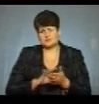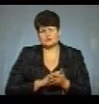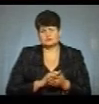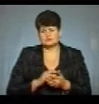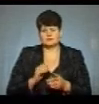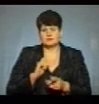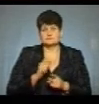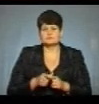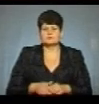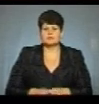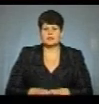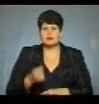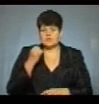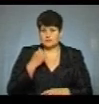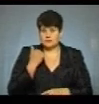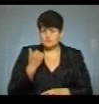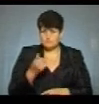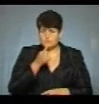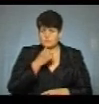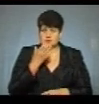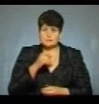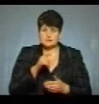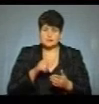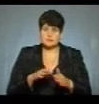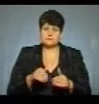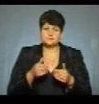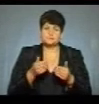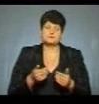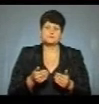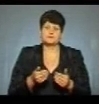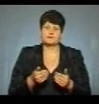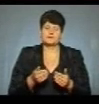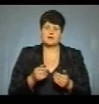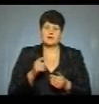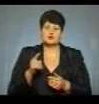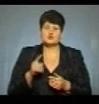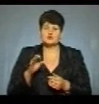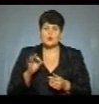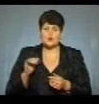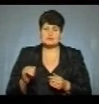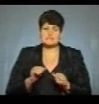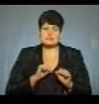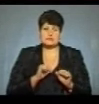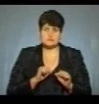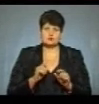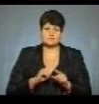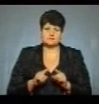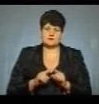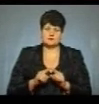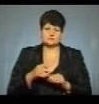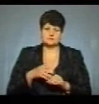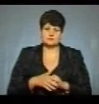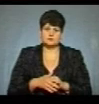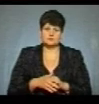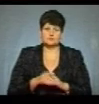звичайно. Я вам дуже дякую. Давайте ми спробуємо ще поставити запитання від зоозахисників, якщо ми швиденько також